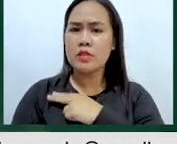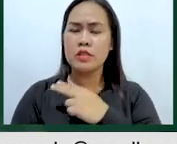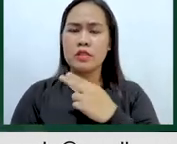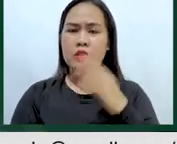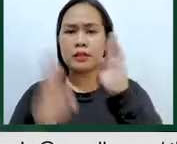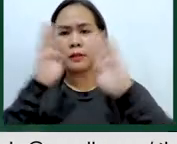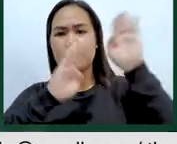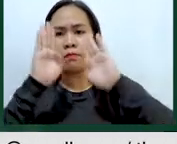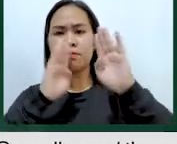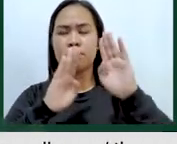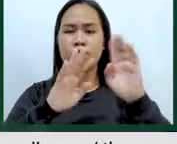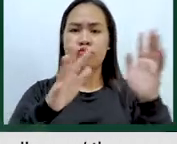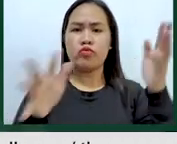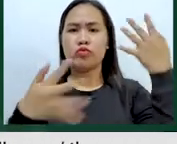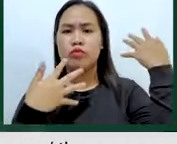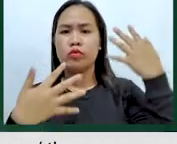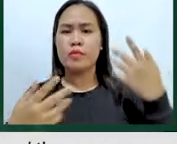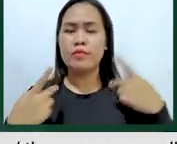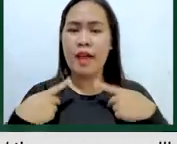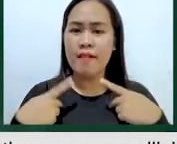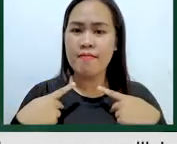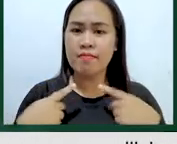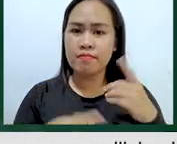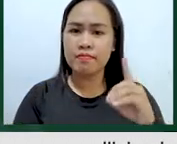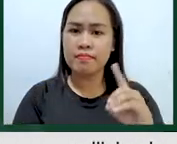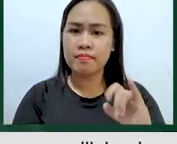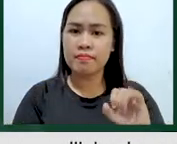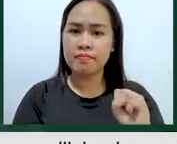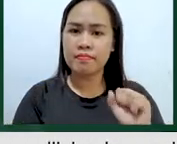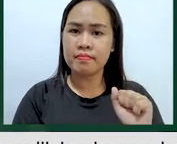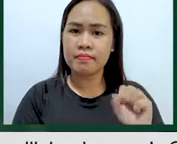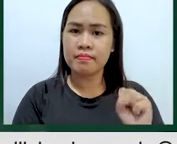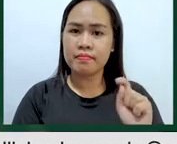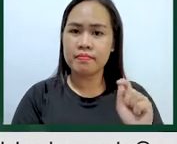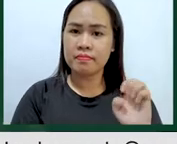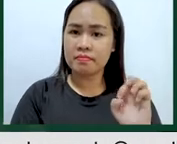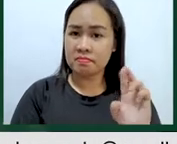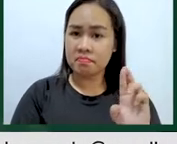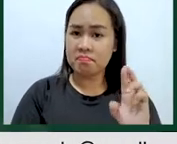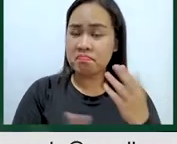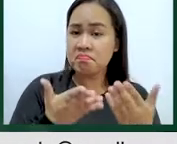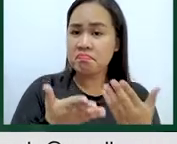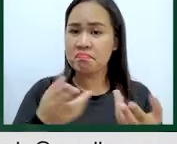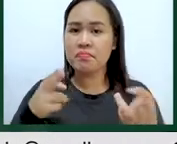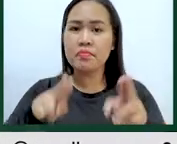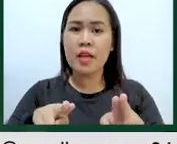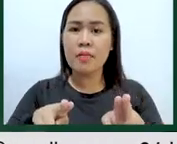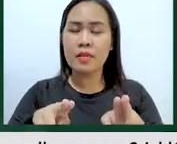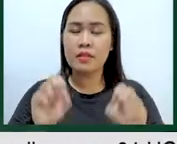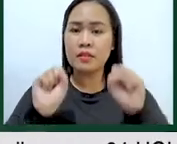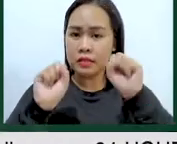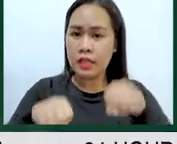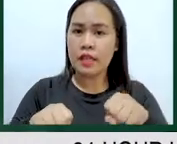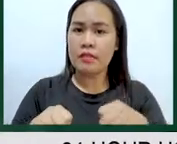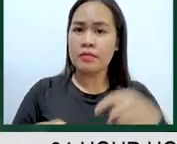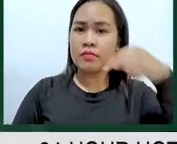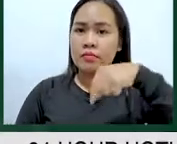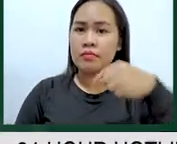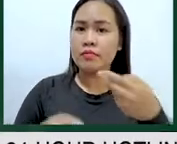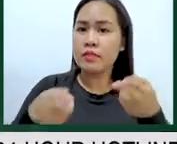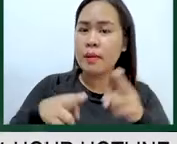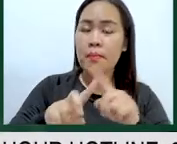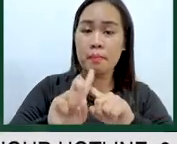maaring maging mga disaster na dumating sa ating bansa, sa ating komunidad. So kami patuloy rin po ang